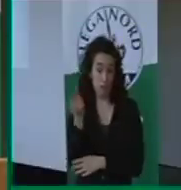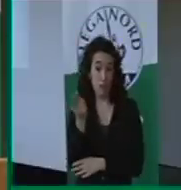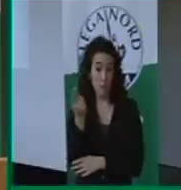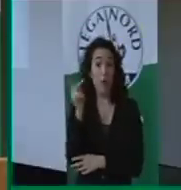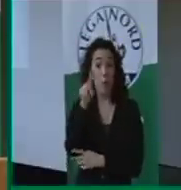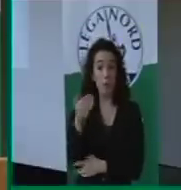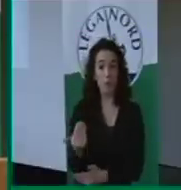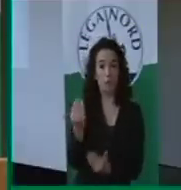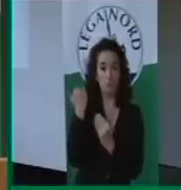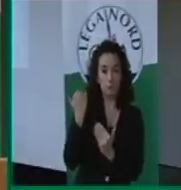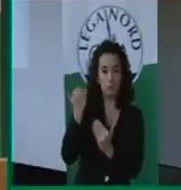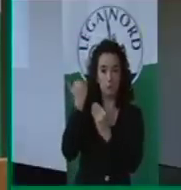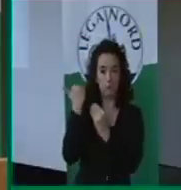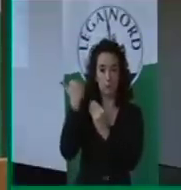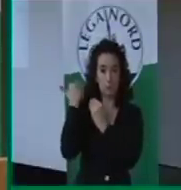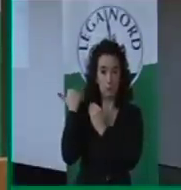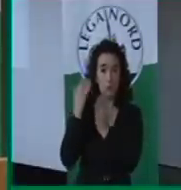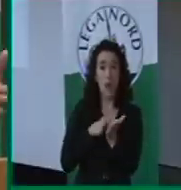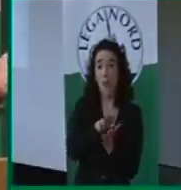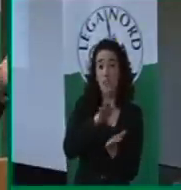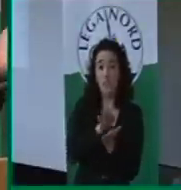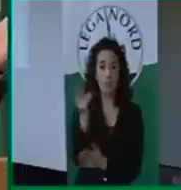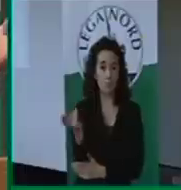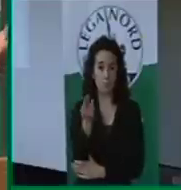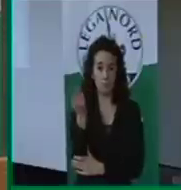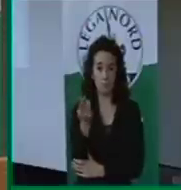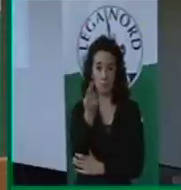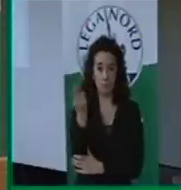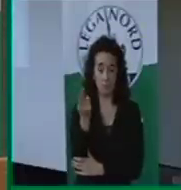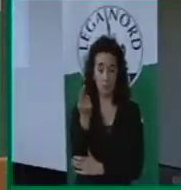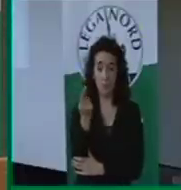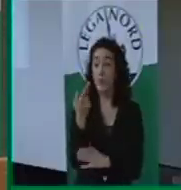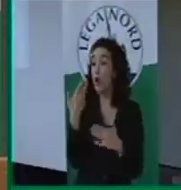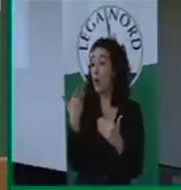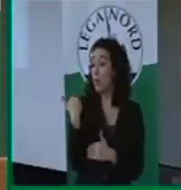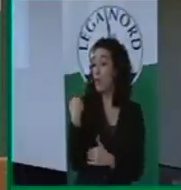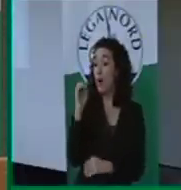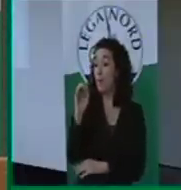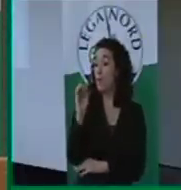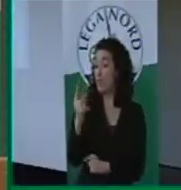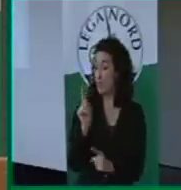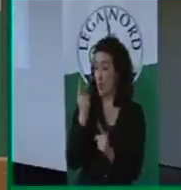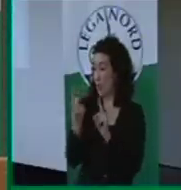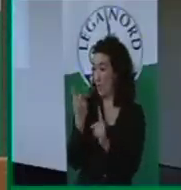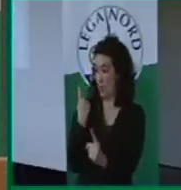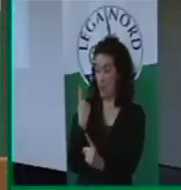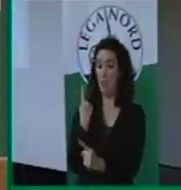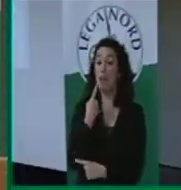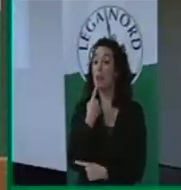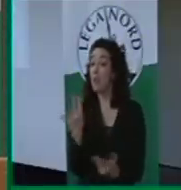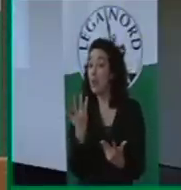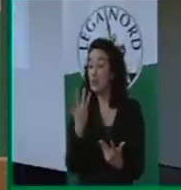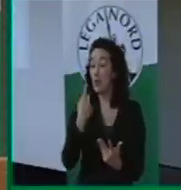fardello continua a non permetterci di fare investimenti e come diceva il professore che mi ha preceduto non ci permette di essere